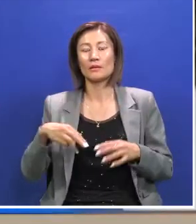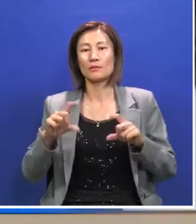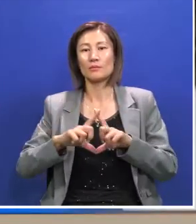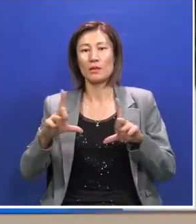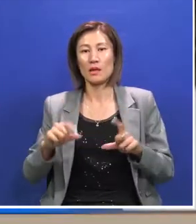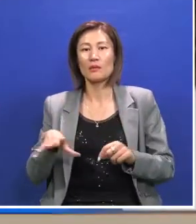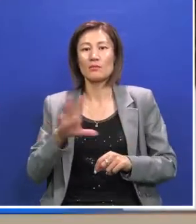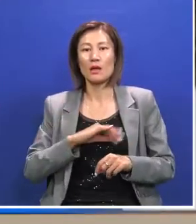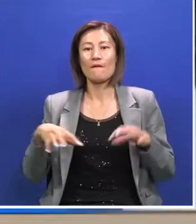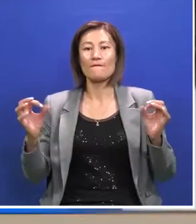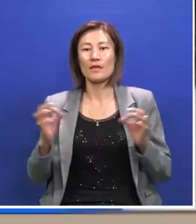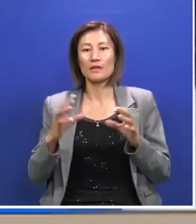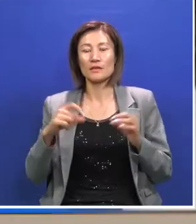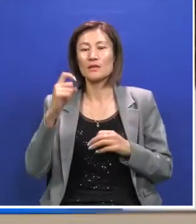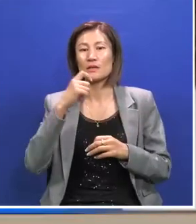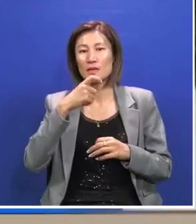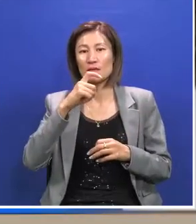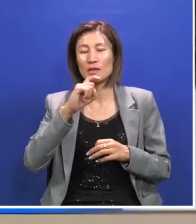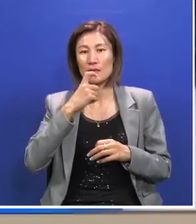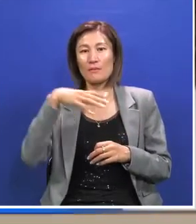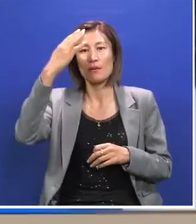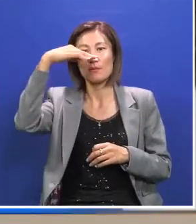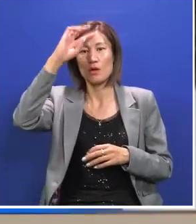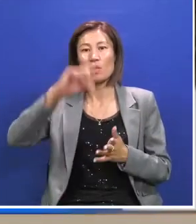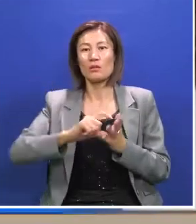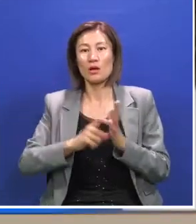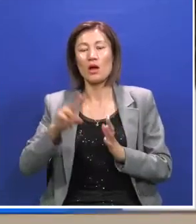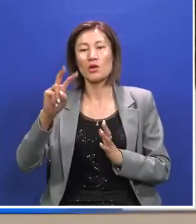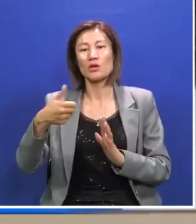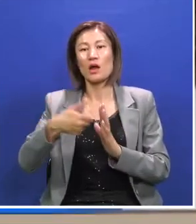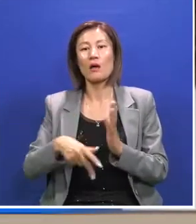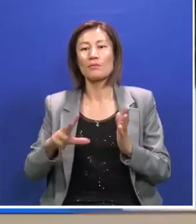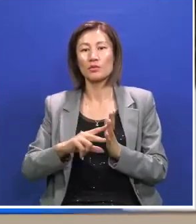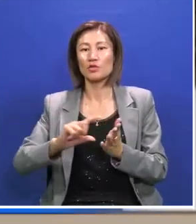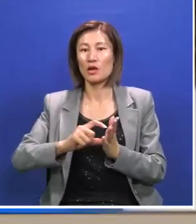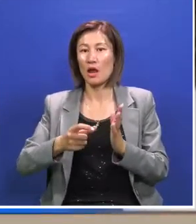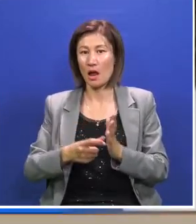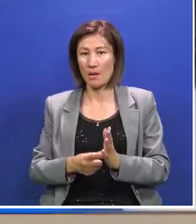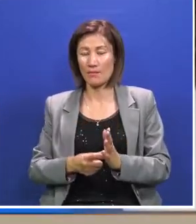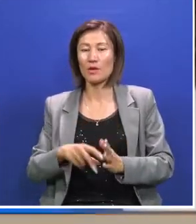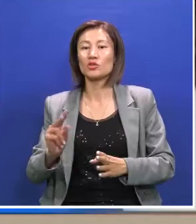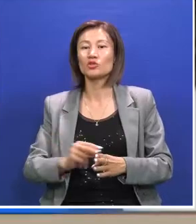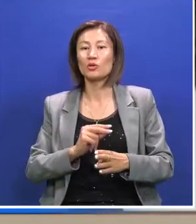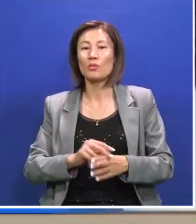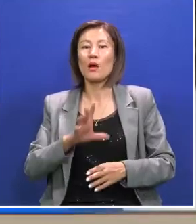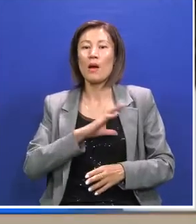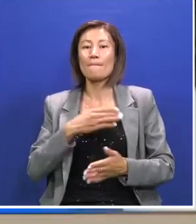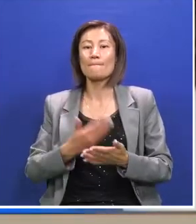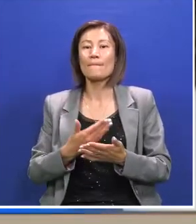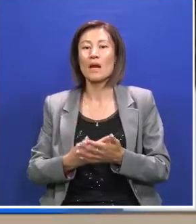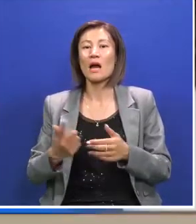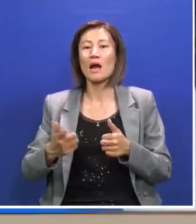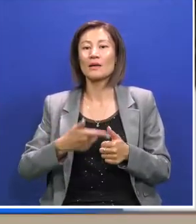мектептерде физика, химия, биология кабинеттерін 263 кабинетпен қамтамасыз еттік. Мысал үшін атап